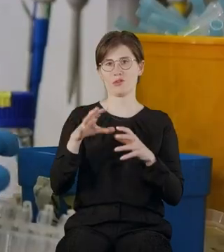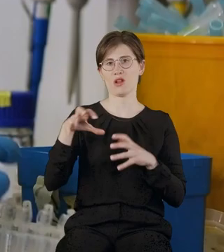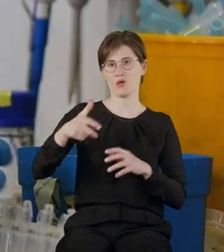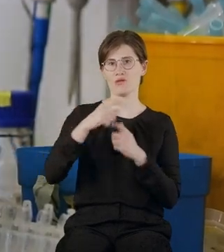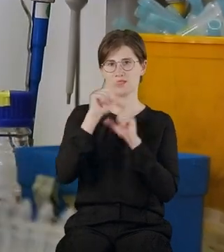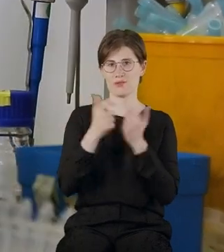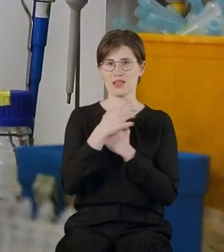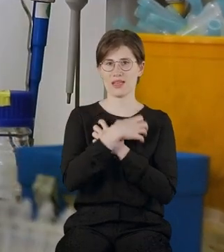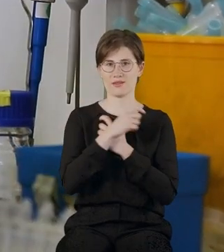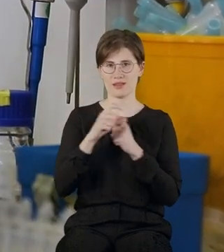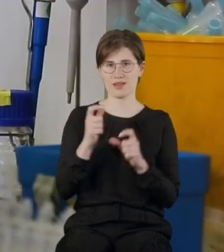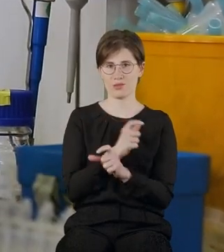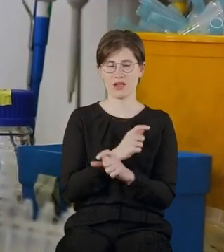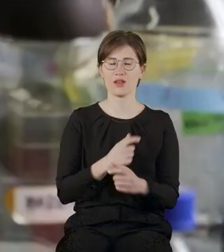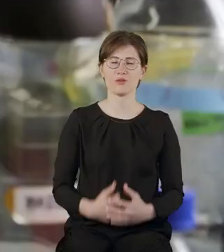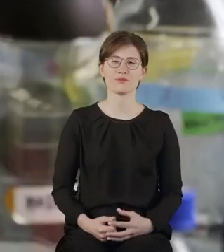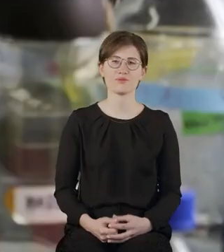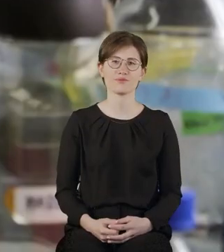kraju.